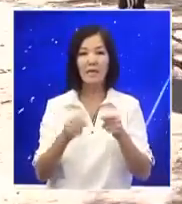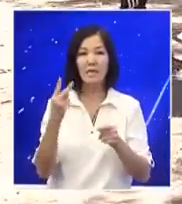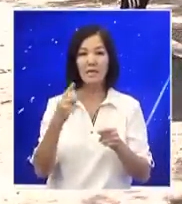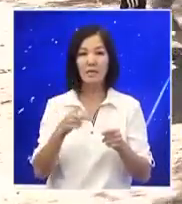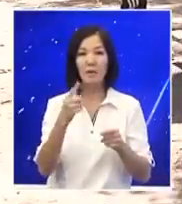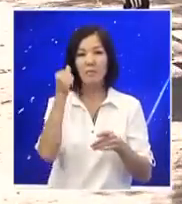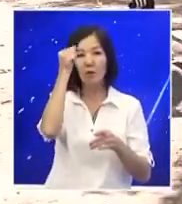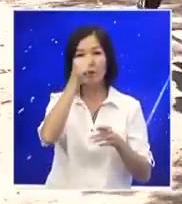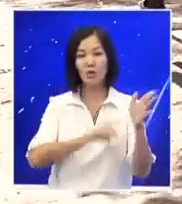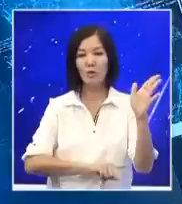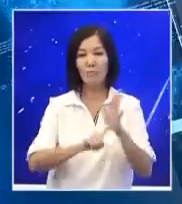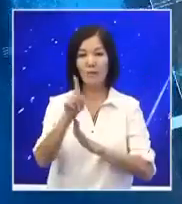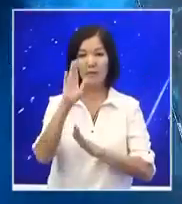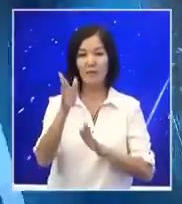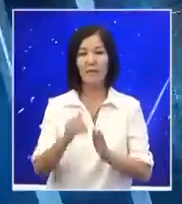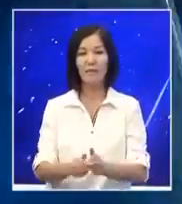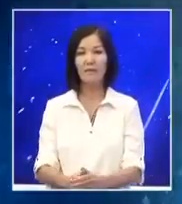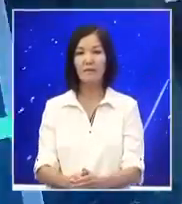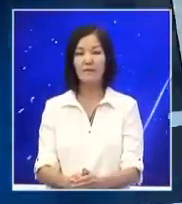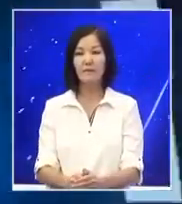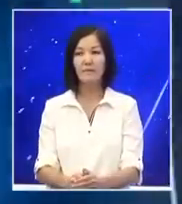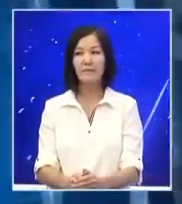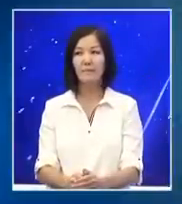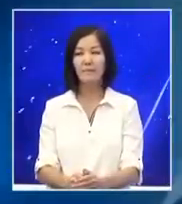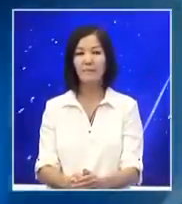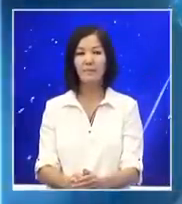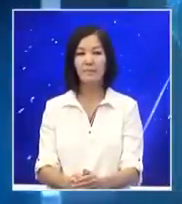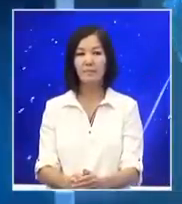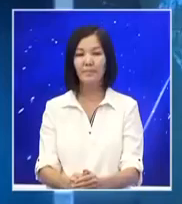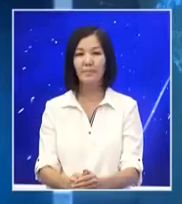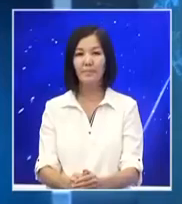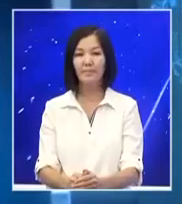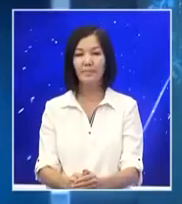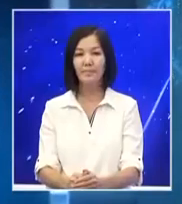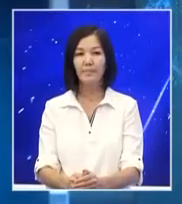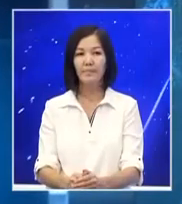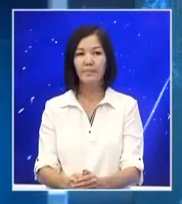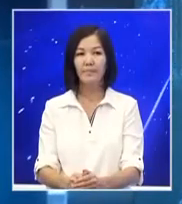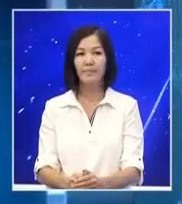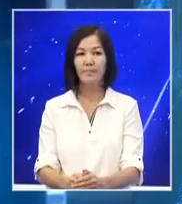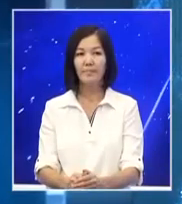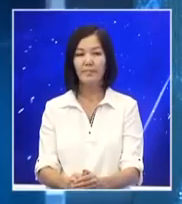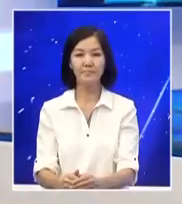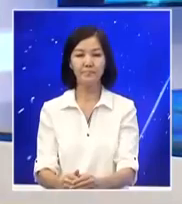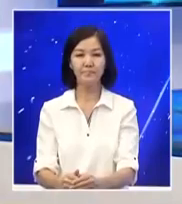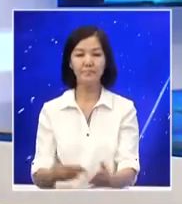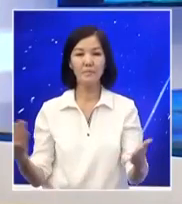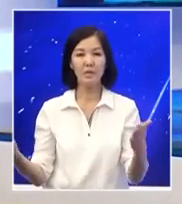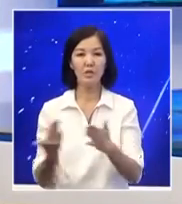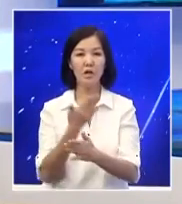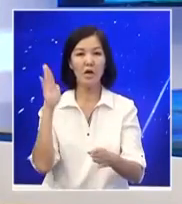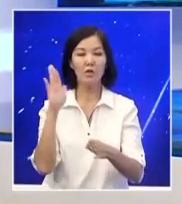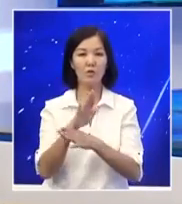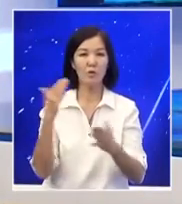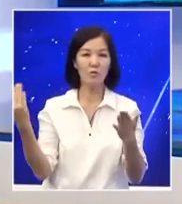жылы басталады. Камшат Мухамеджан, Нұржан Мұқанов, Шаслан Шынкен, Жетсу арнасы, Талдықорған. Жаңа